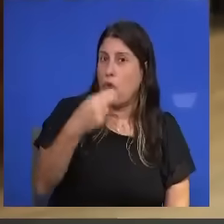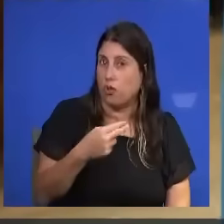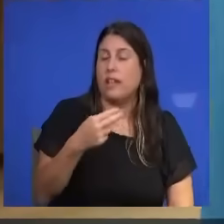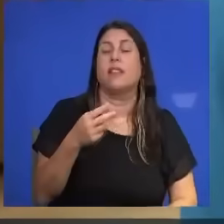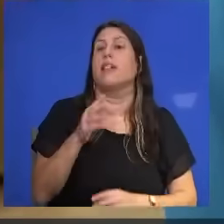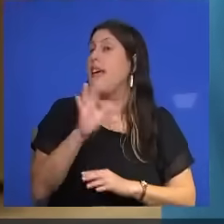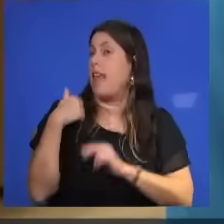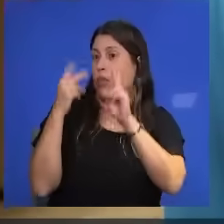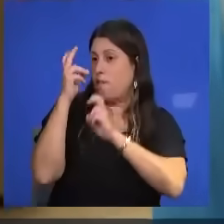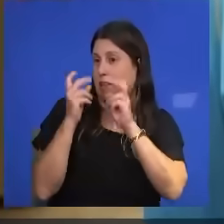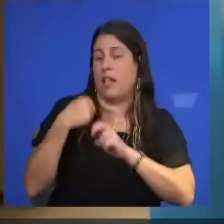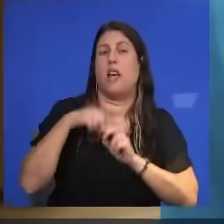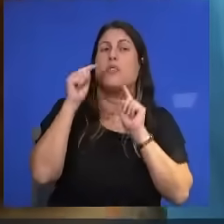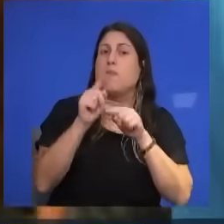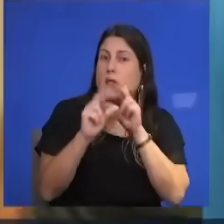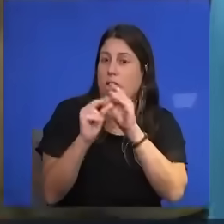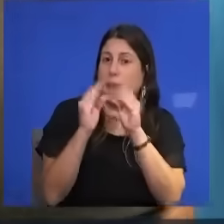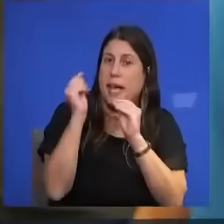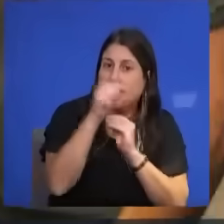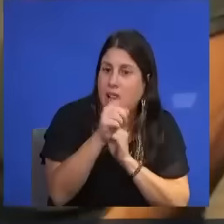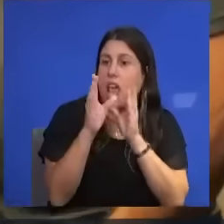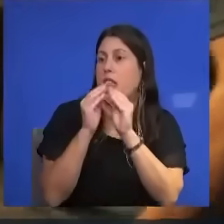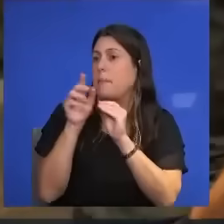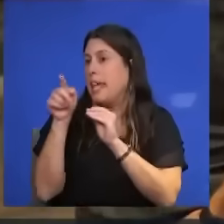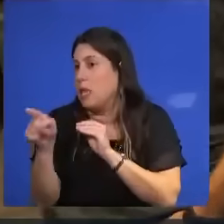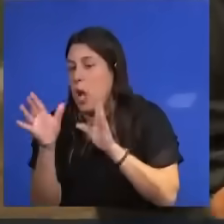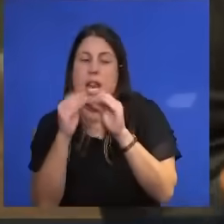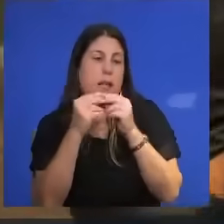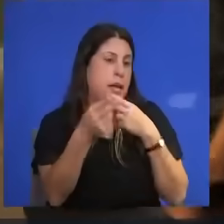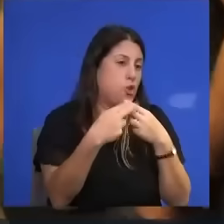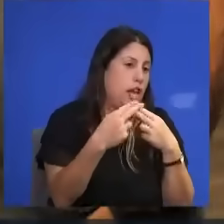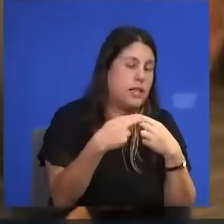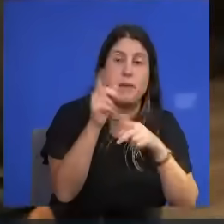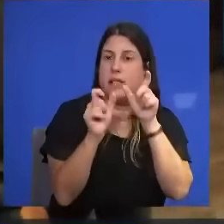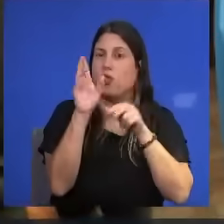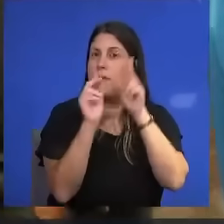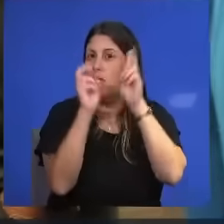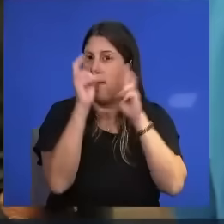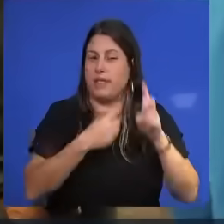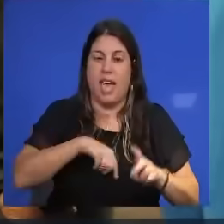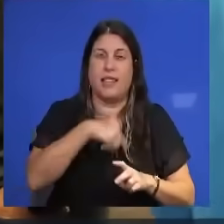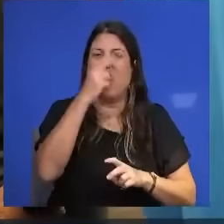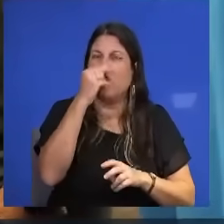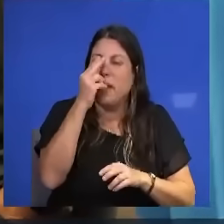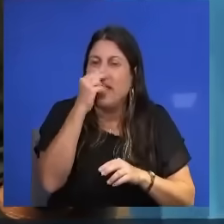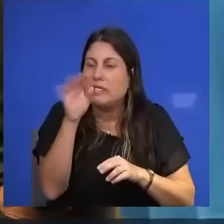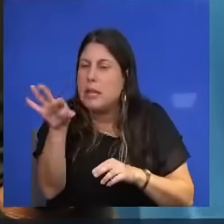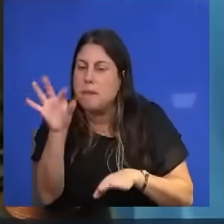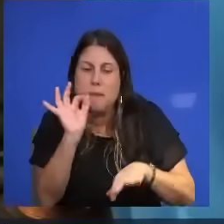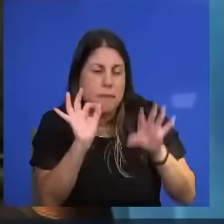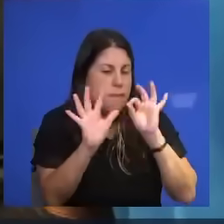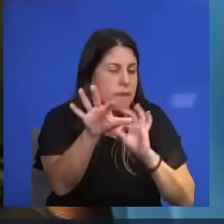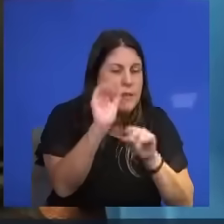איתך ולדבר איתו ולדבר עם השכנים וכל מי שיש לו מידע, אנחנו מנסים לבנות איזשהו פאזל